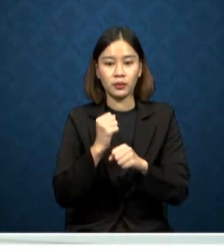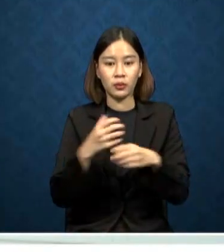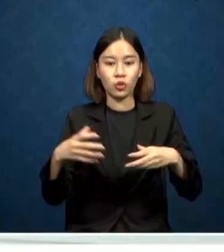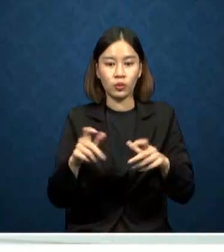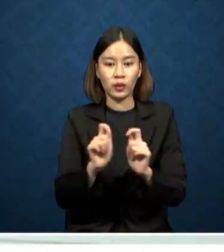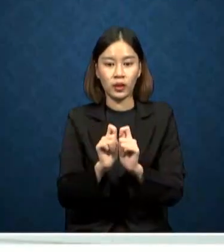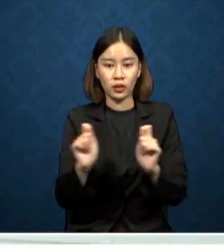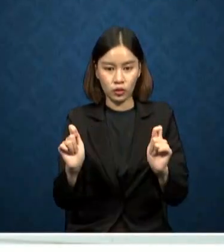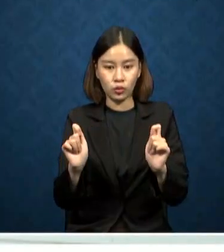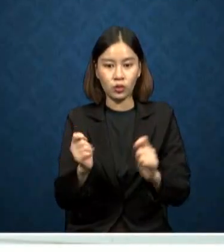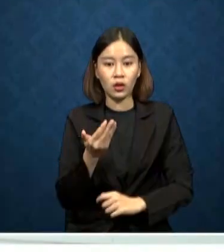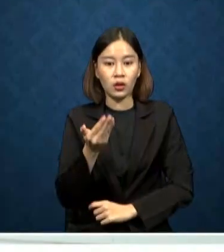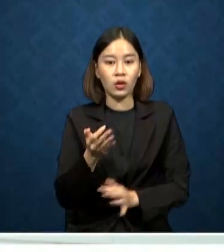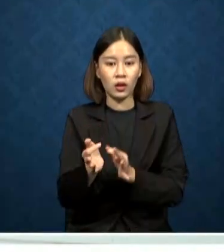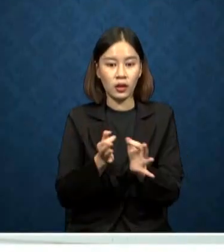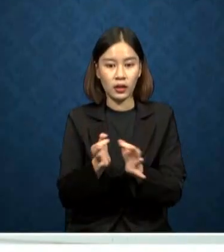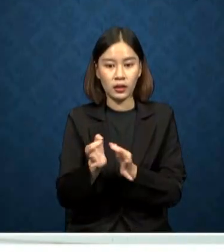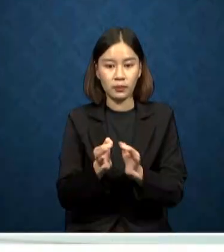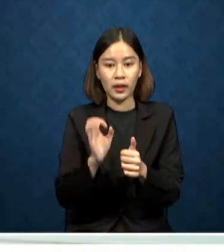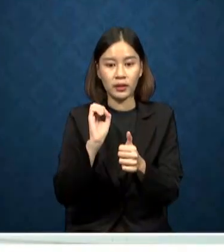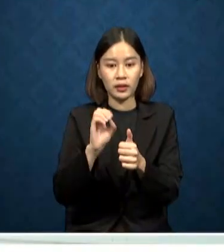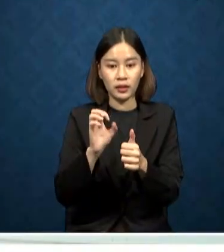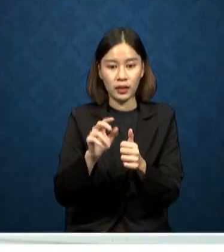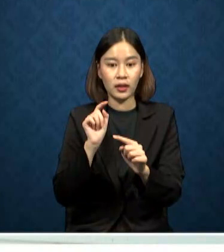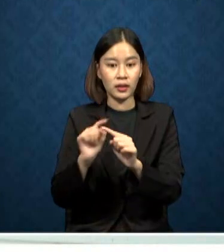พลธ่างเร็ดัก